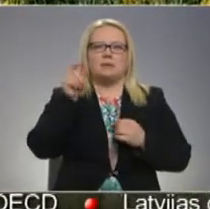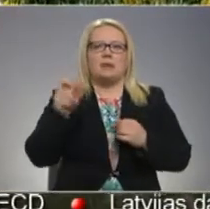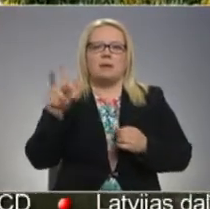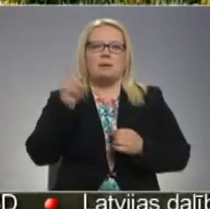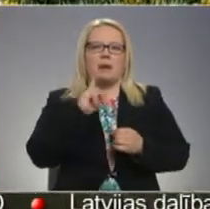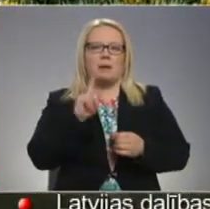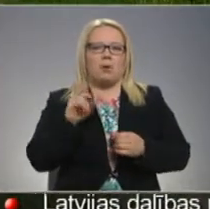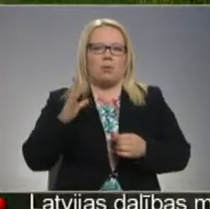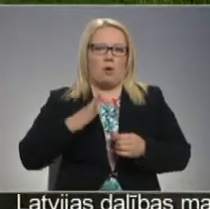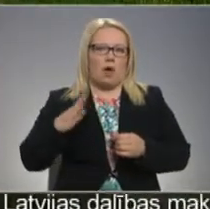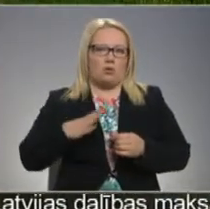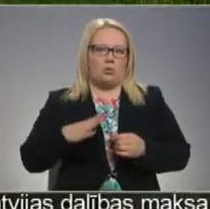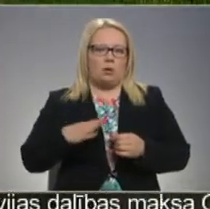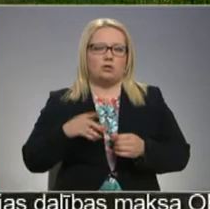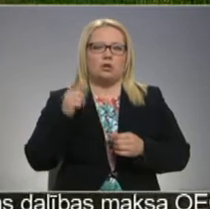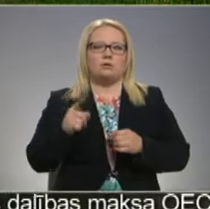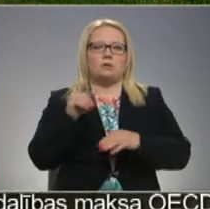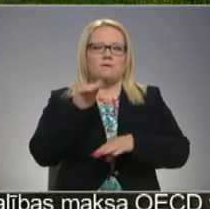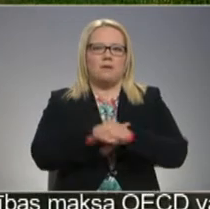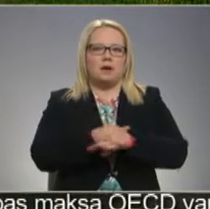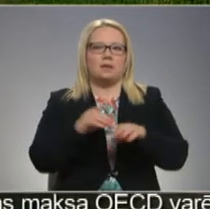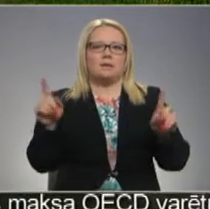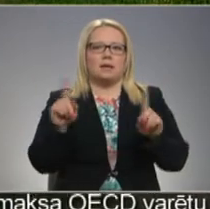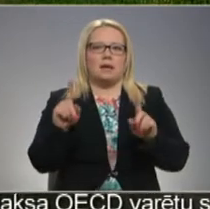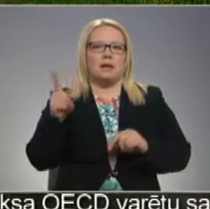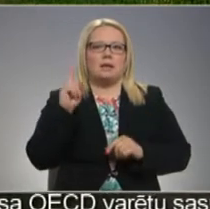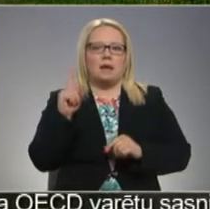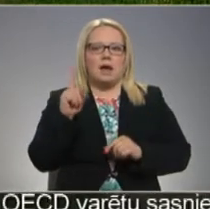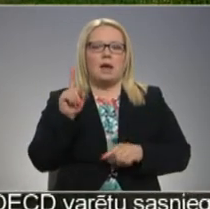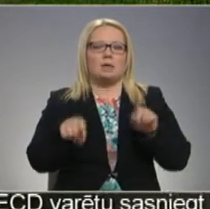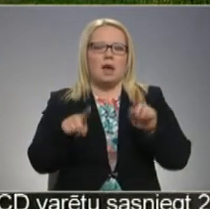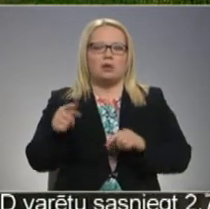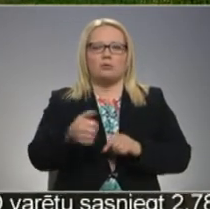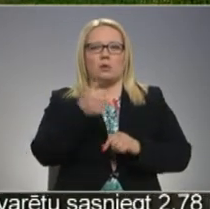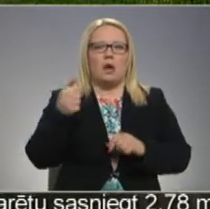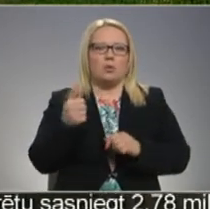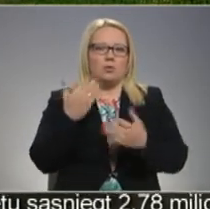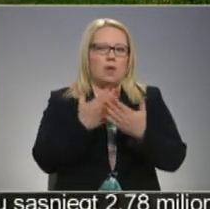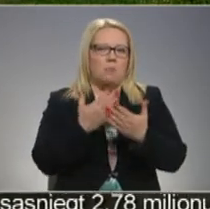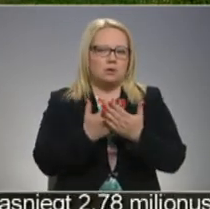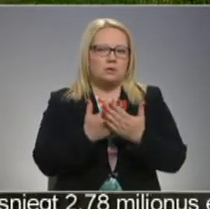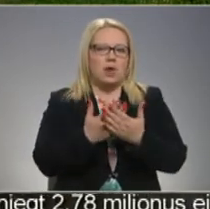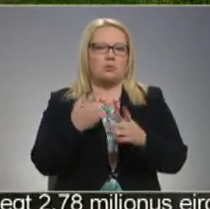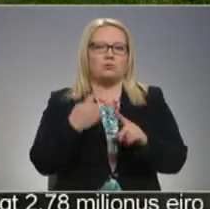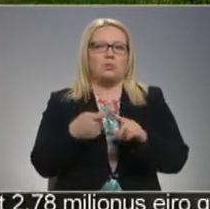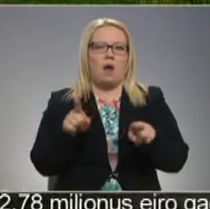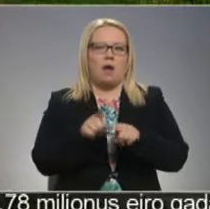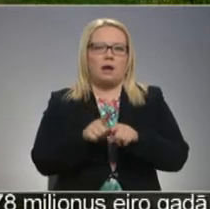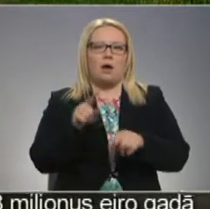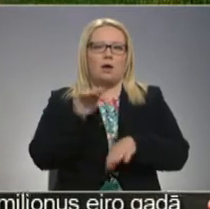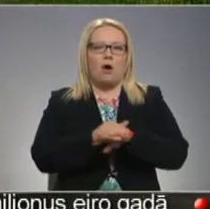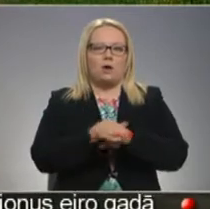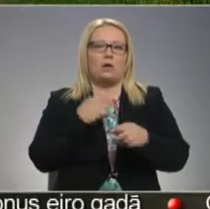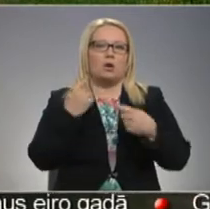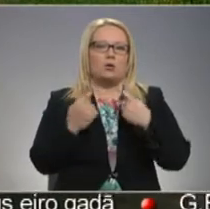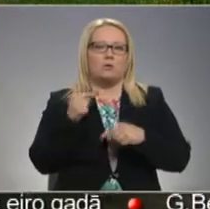ir nogaidoši. Šis faktiski ir tikai dažu gadu demonstrējums un arī konkrēti, ja runājam